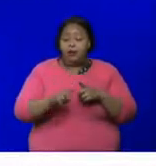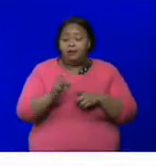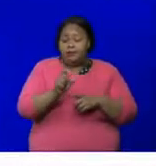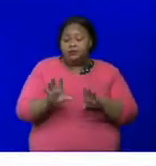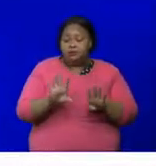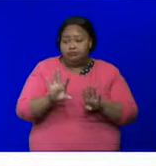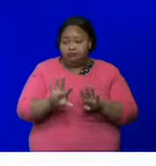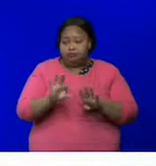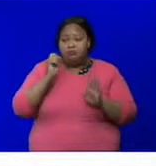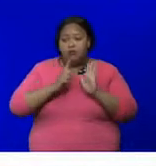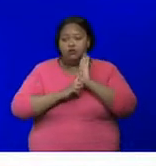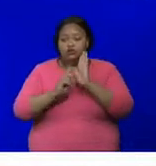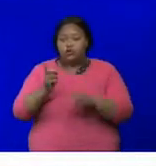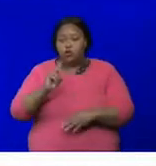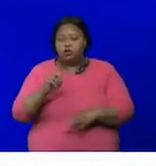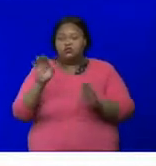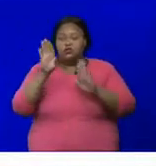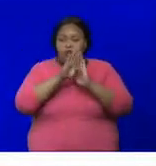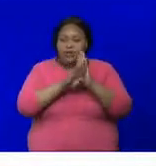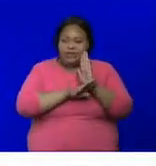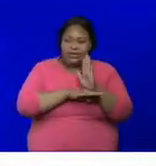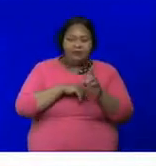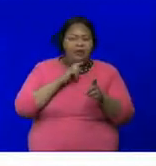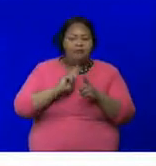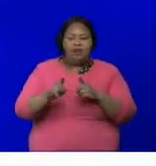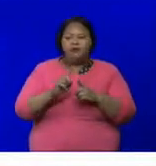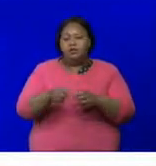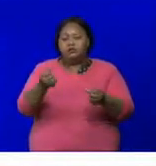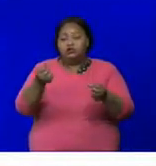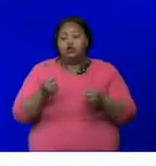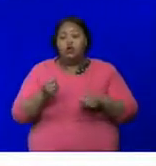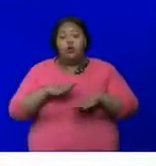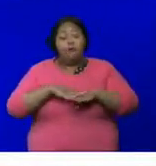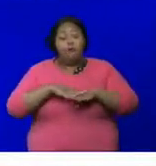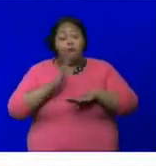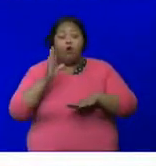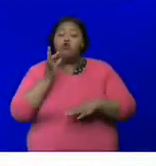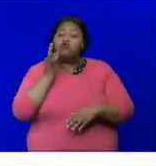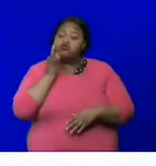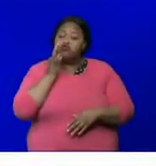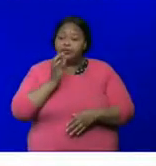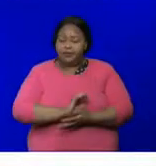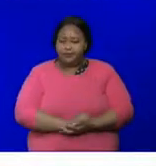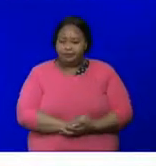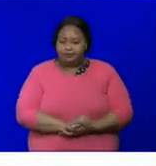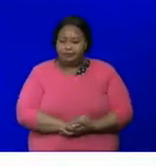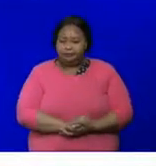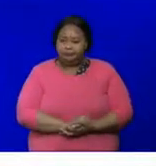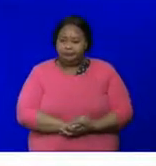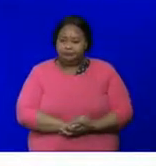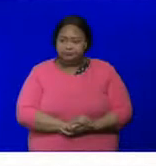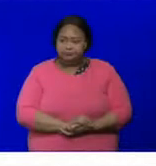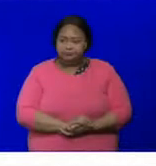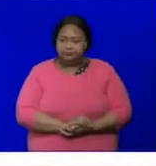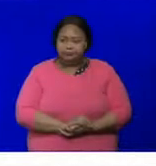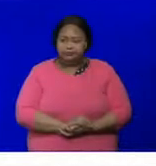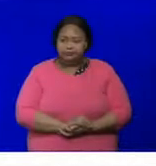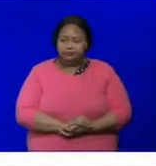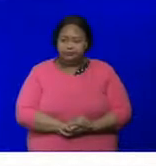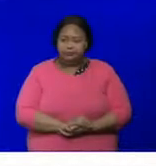eveni kakhulukati kulabo labasebancane. Looking at indlela emesolo siselektha ngayo. Nyalo